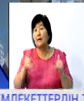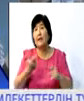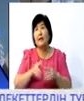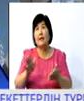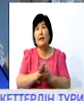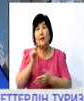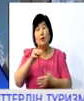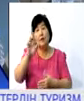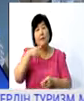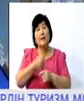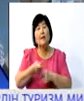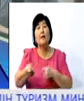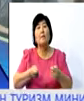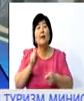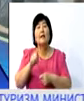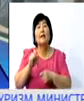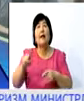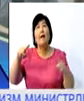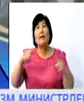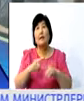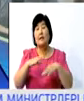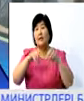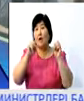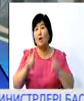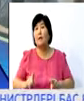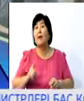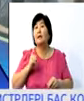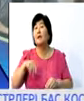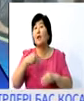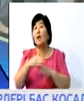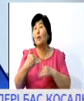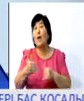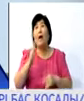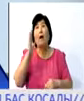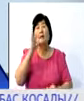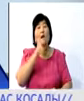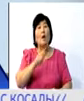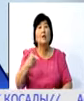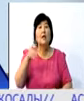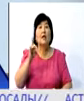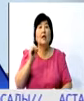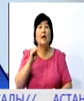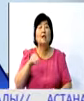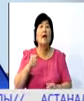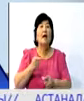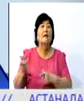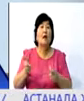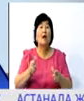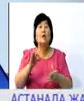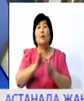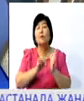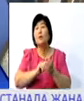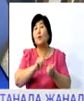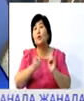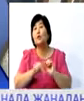әсіресе мемлекет басшысының тапсырмасы бойынша техникалық мамандықтарға бөлінеді. Ал алдағы уақытта гранттарды тағайындау принципінде өзгерістер